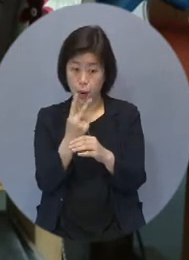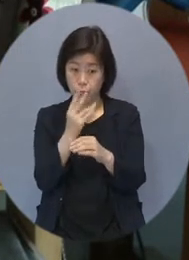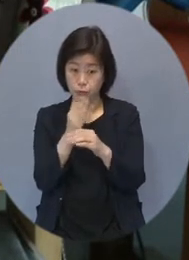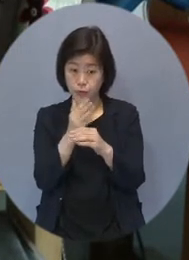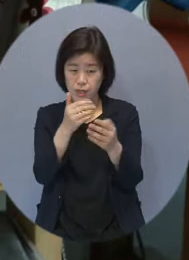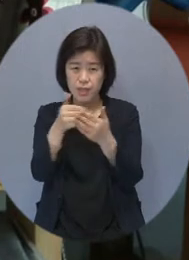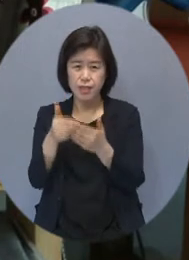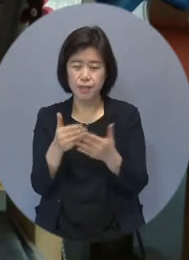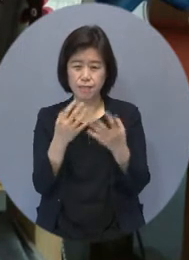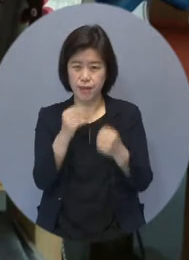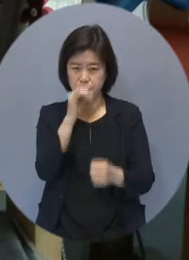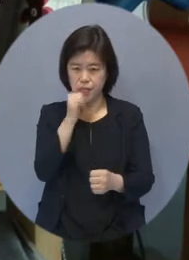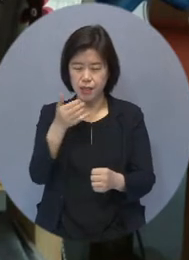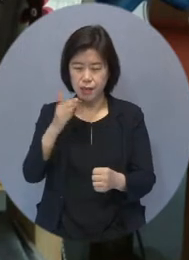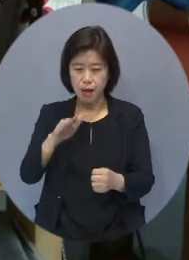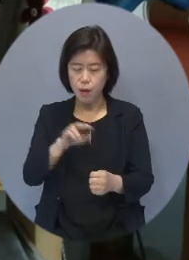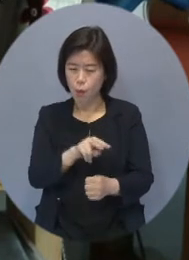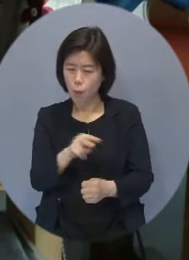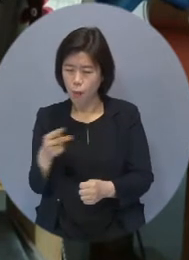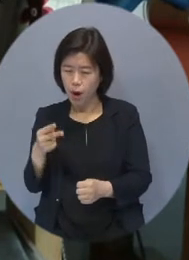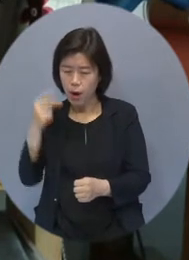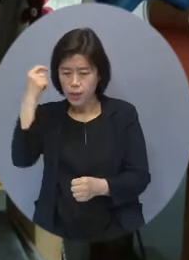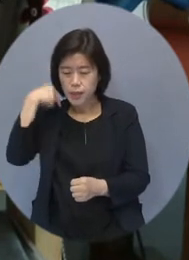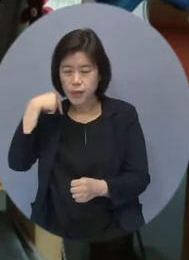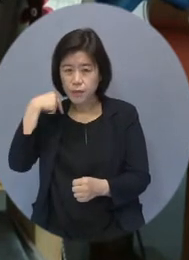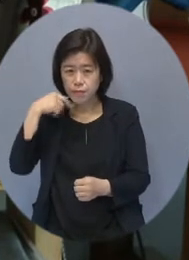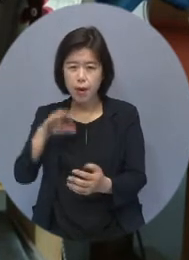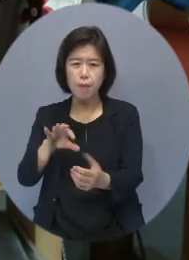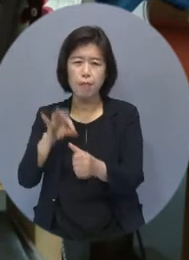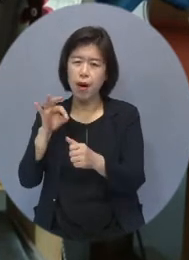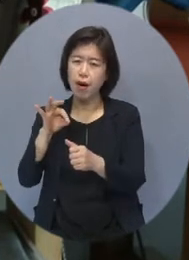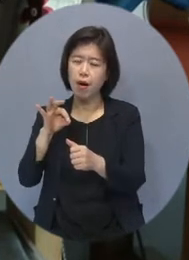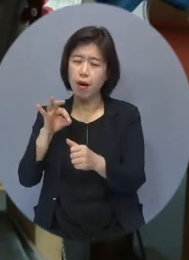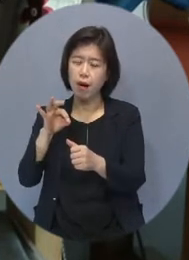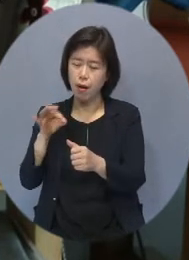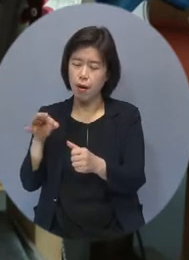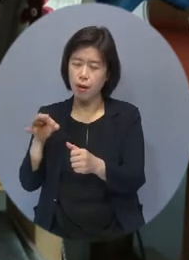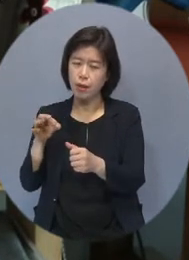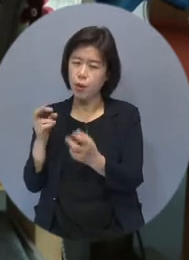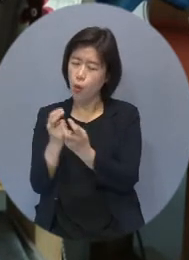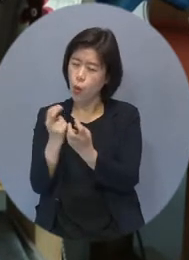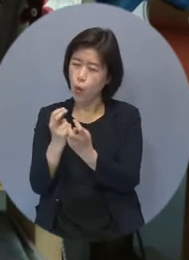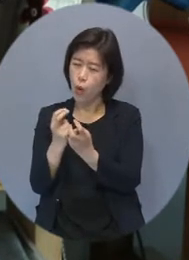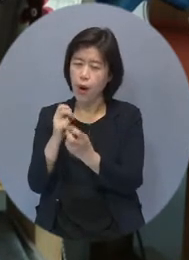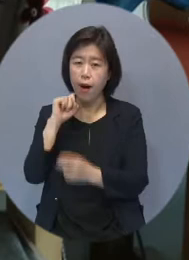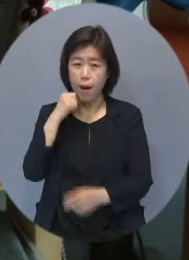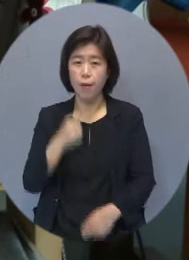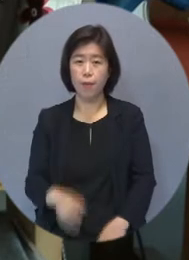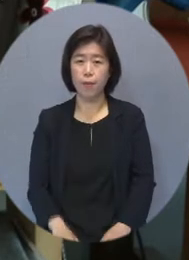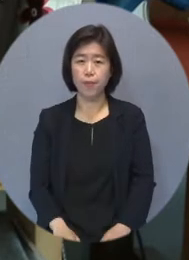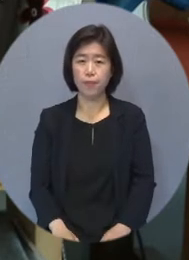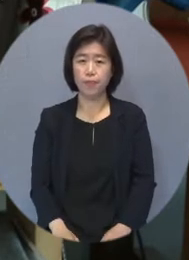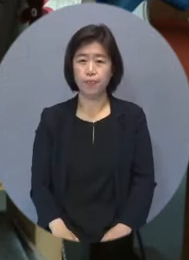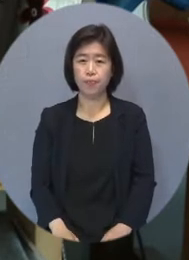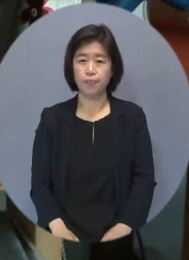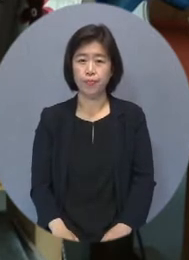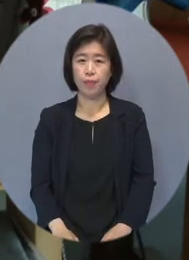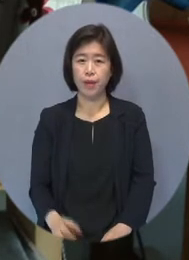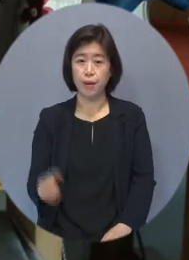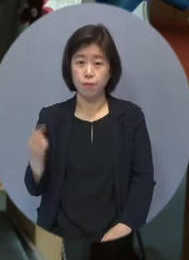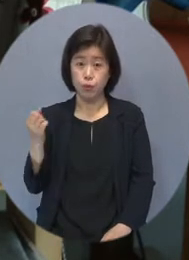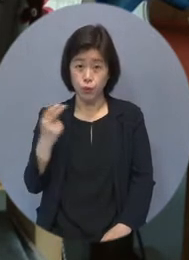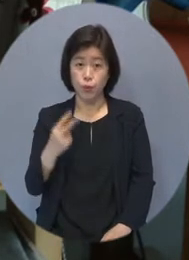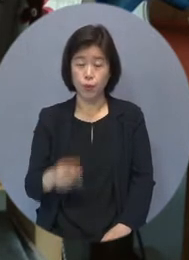텍스트의 두세 배의 양이 더 길어지거든요. 그랬을 때 볼륨감이 훨씬 더 많아지기 때문에 이렇게 좀